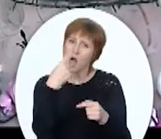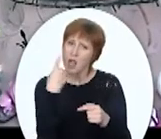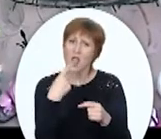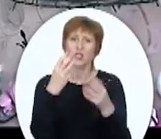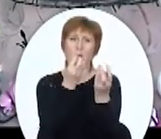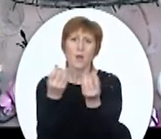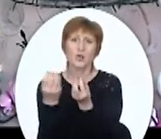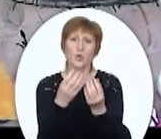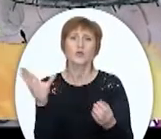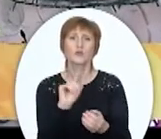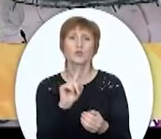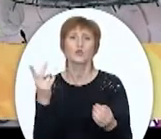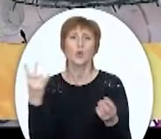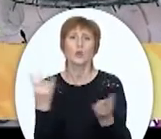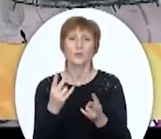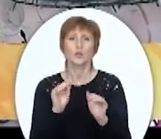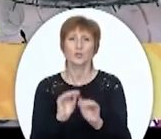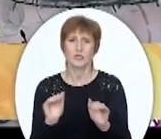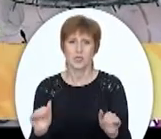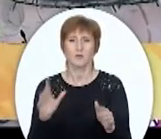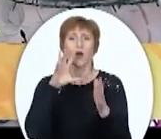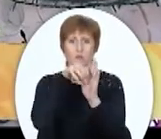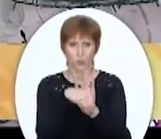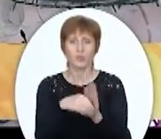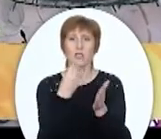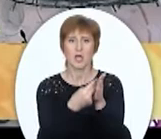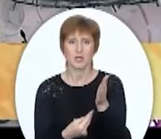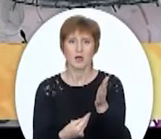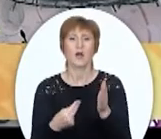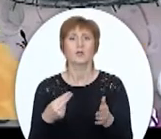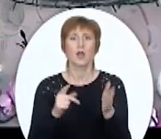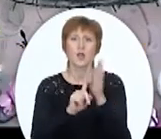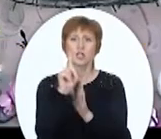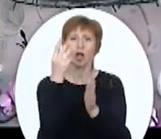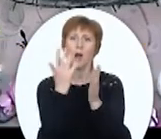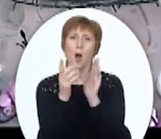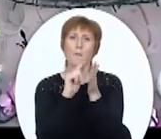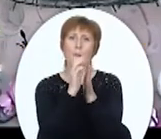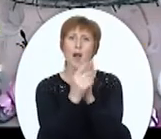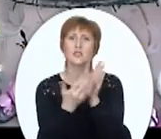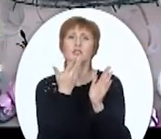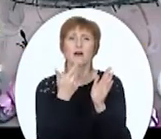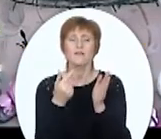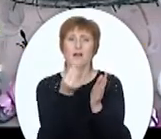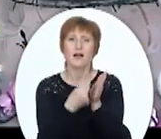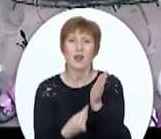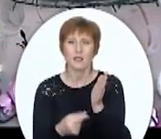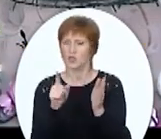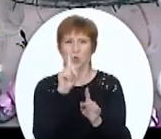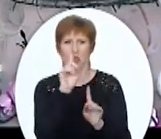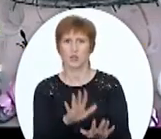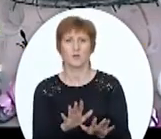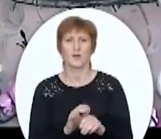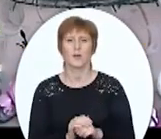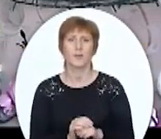речь, моторика, ну, все, что детям положено. И в том числе, конечно, рисование. Начиная с пальчиковых вот этих вот красок, которые она не взлюбила сразу